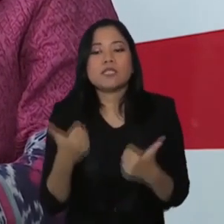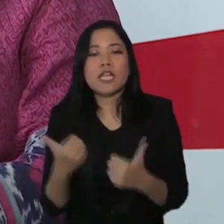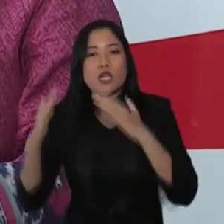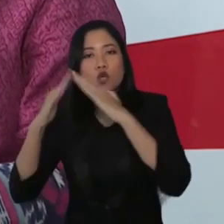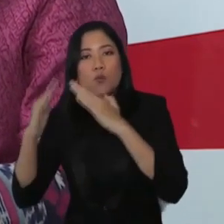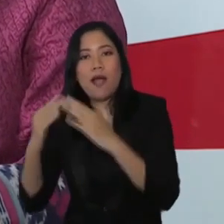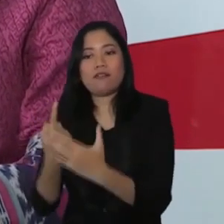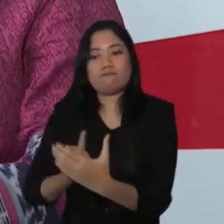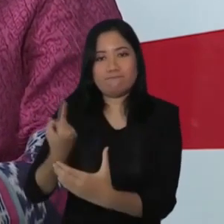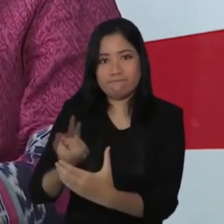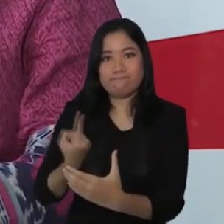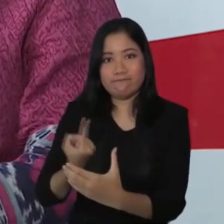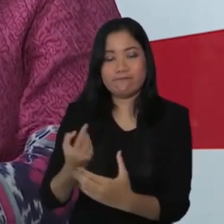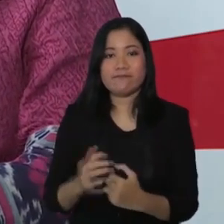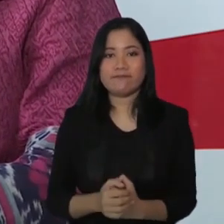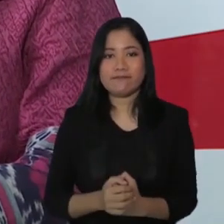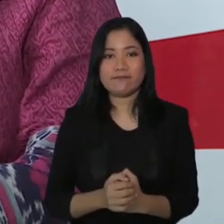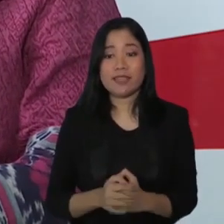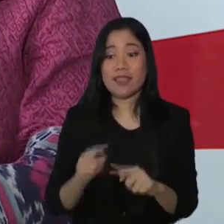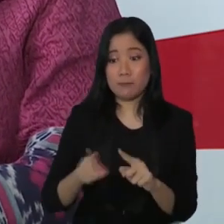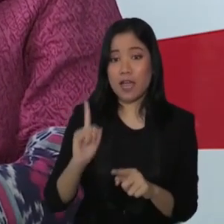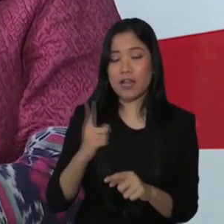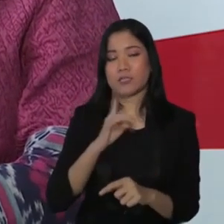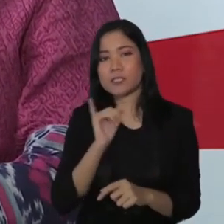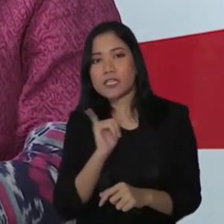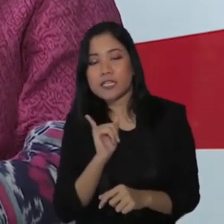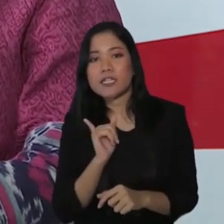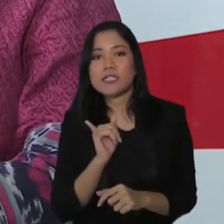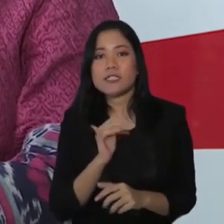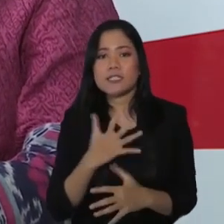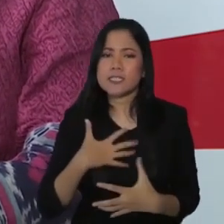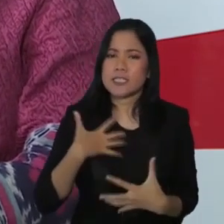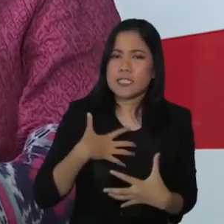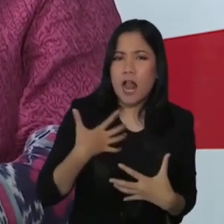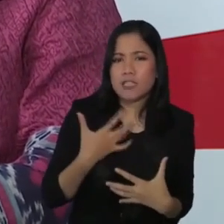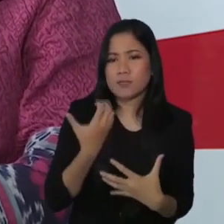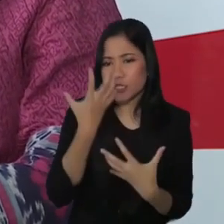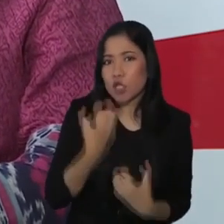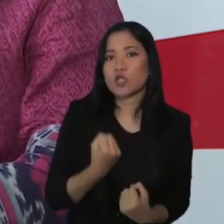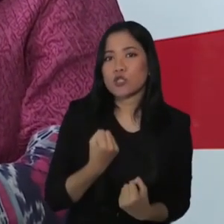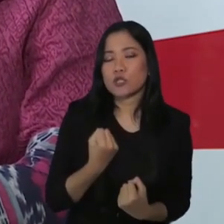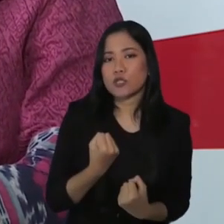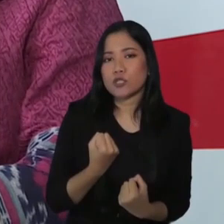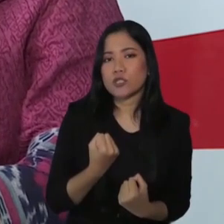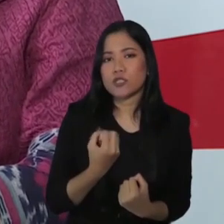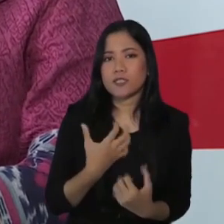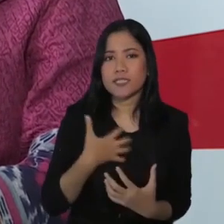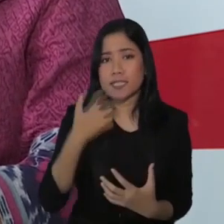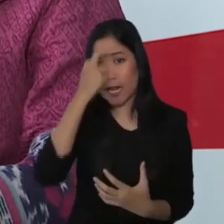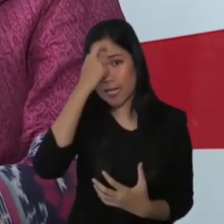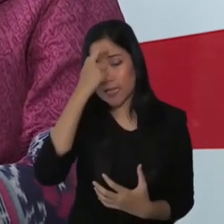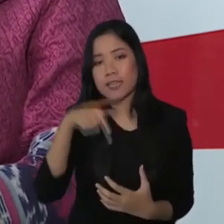rumah. Tapi bila sudah ada bergejala yang agak serius, maka harus segera